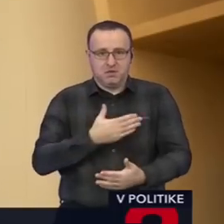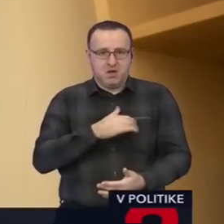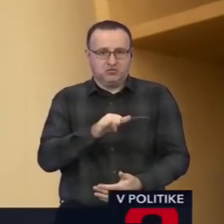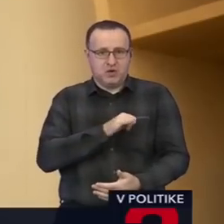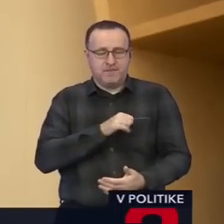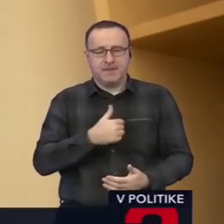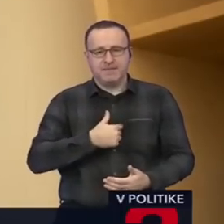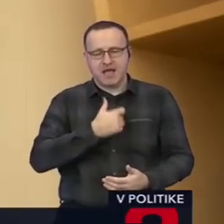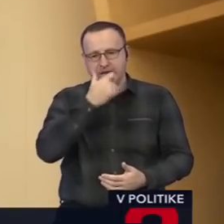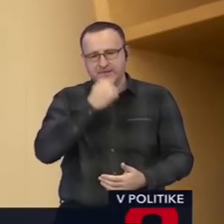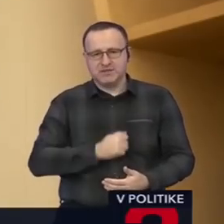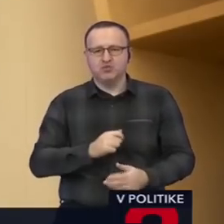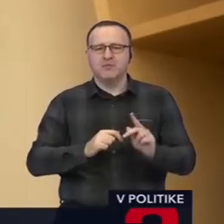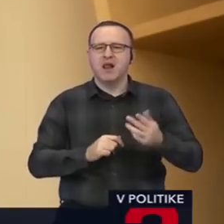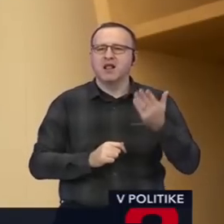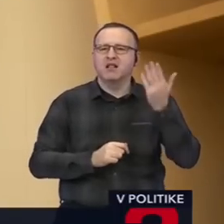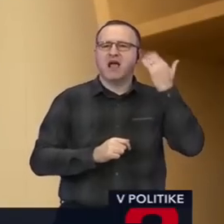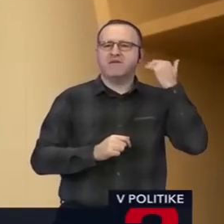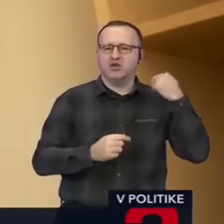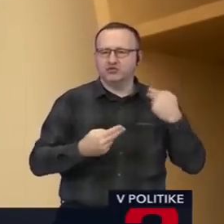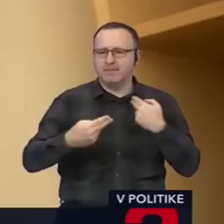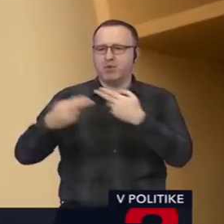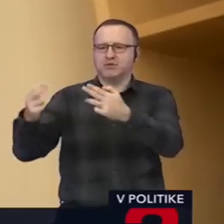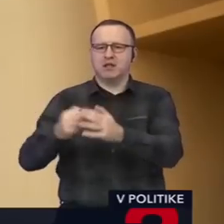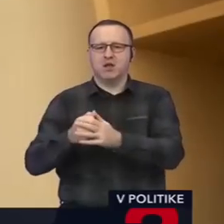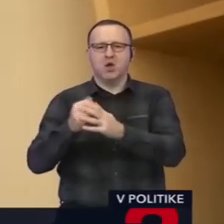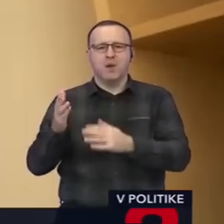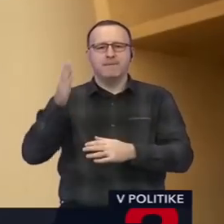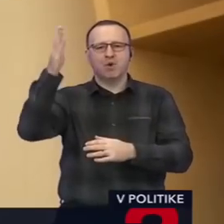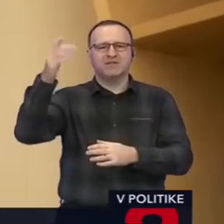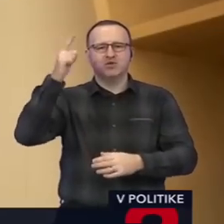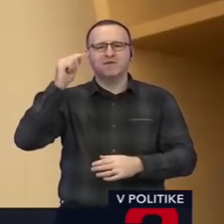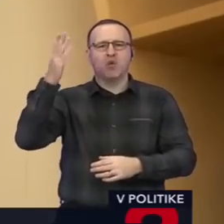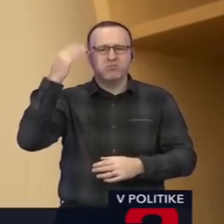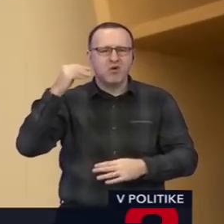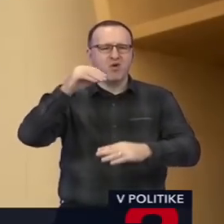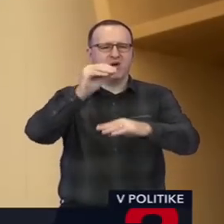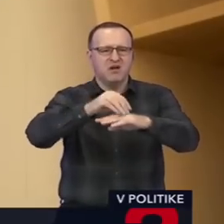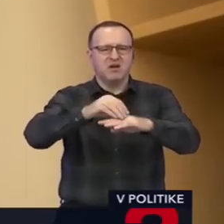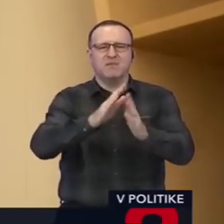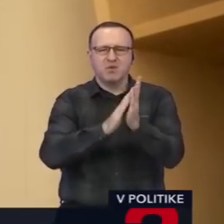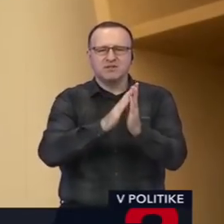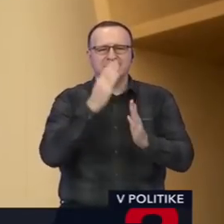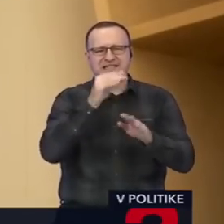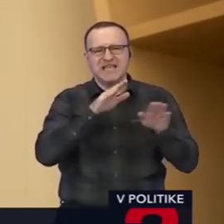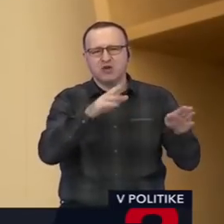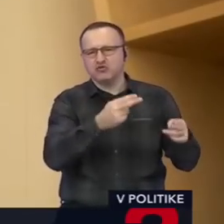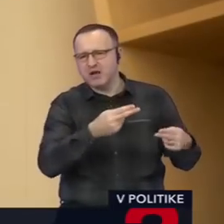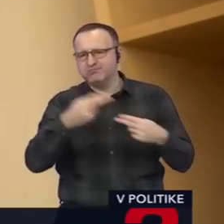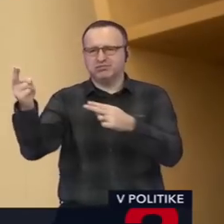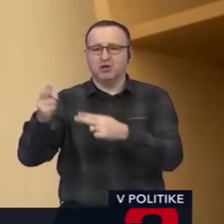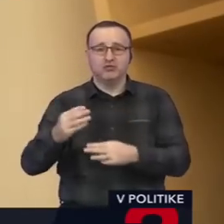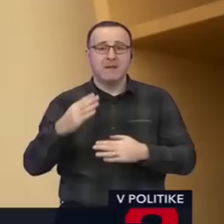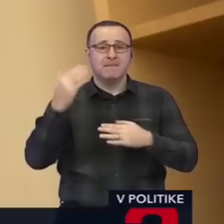sme ich neposlali už dávnejšie. Progresívne Slovensko vyzvalo vládu na ich zaslanie ešte niekedy v marci minulého roka, ak si dobre